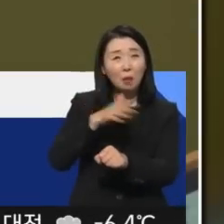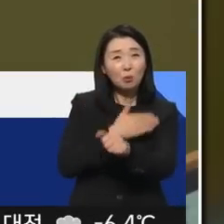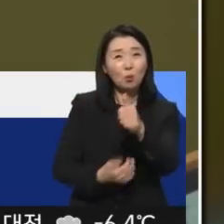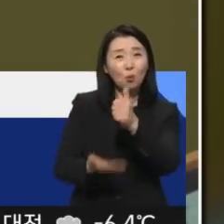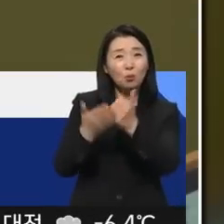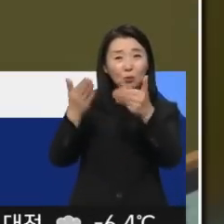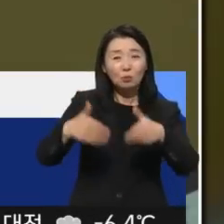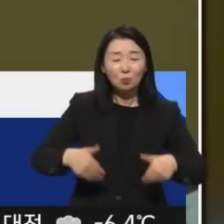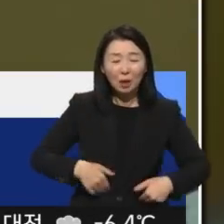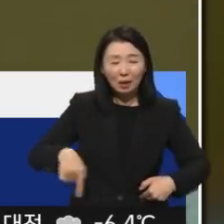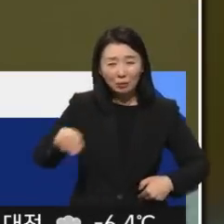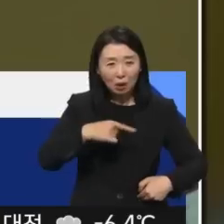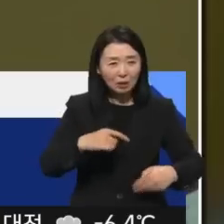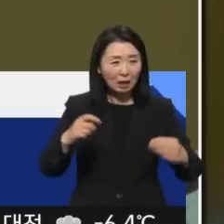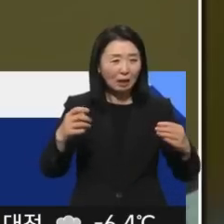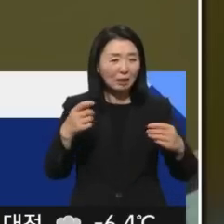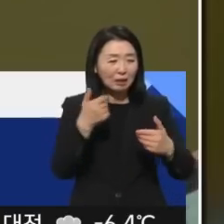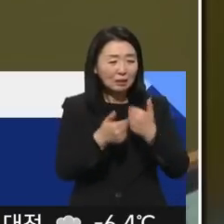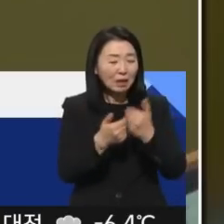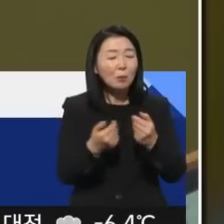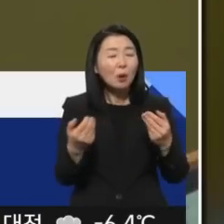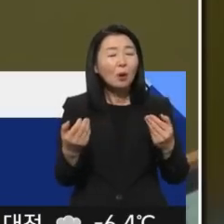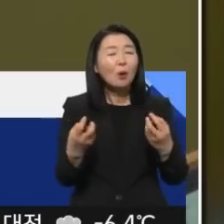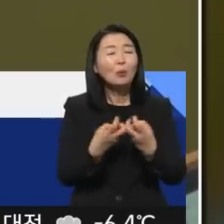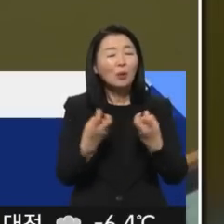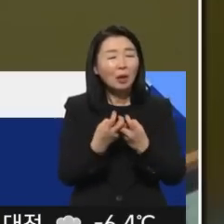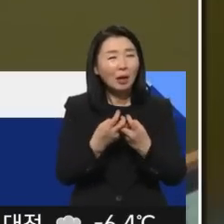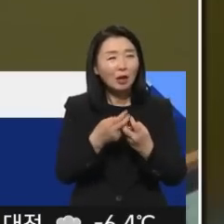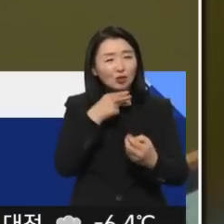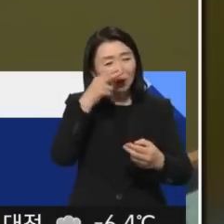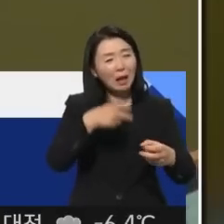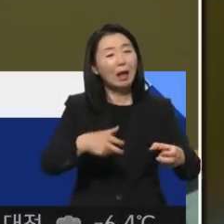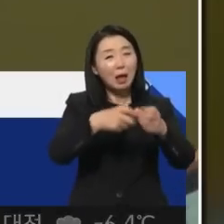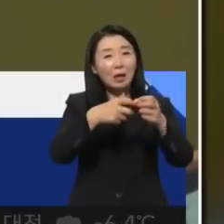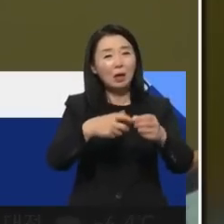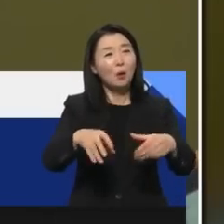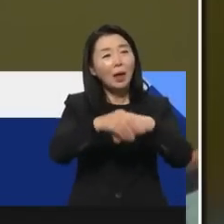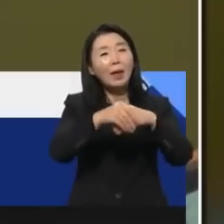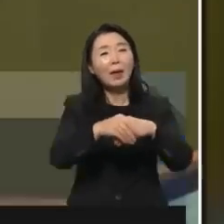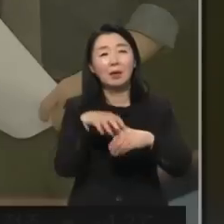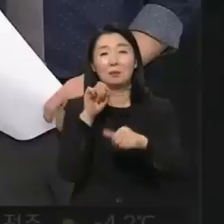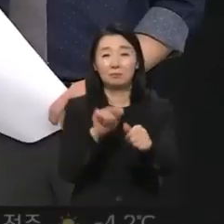되는데 너희들끼리 싸우면 어떡하냐. 화해! 술 한잔 먹고 화해! 이러지 않았을까?